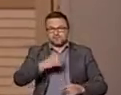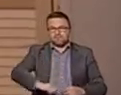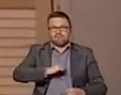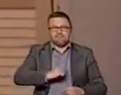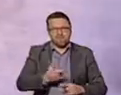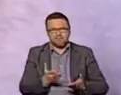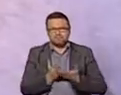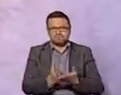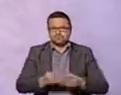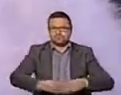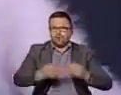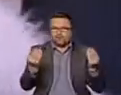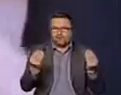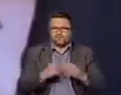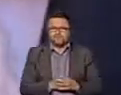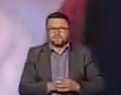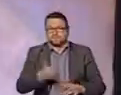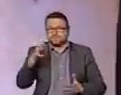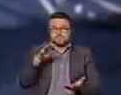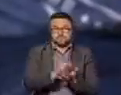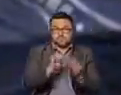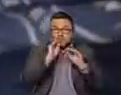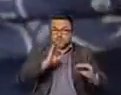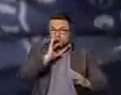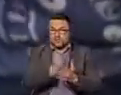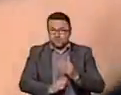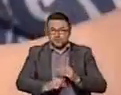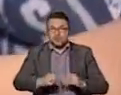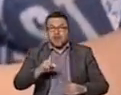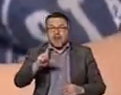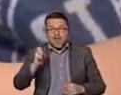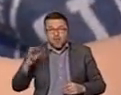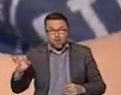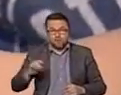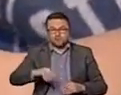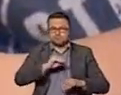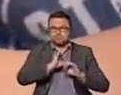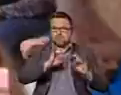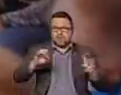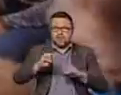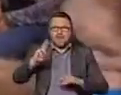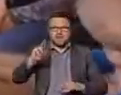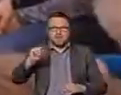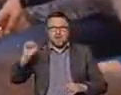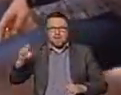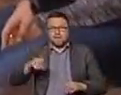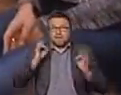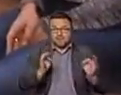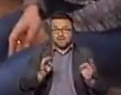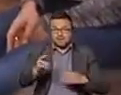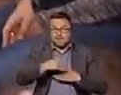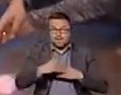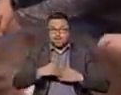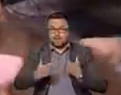świetne wspieranie rozwoju. Pierwsze zajęcia edukacyjne z wykorzystaniem duńskich klocków przeprowadzili pedagodzy z RPA. W tej chwili